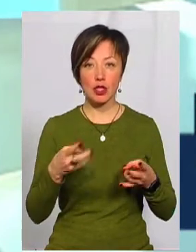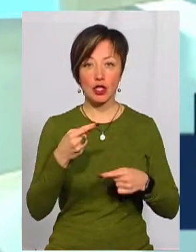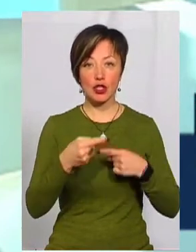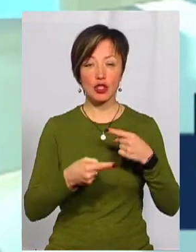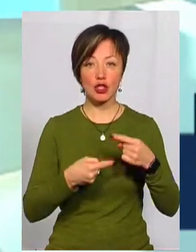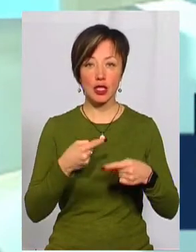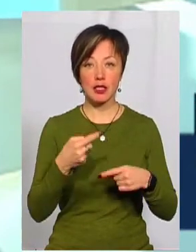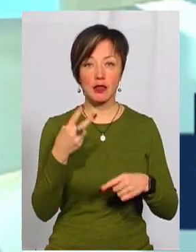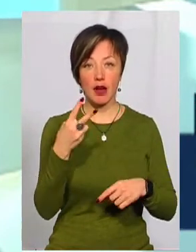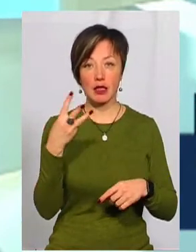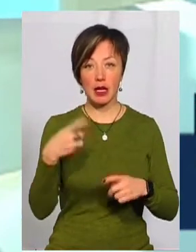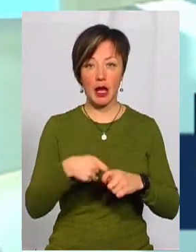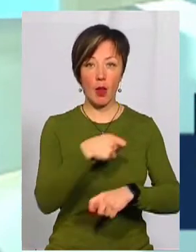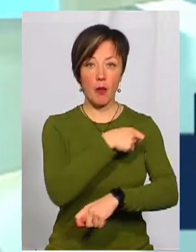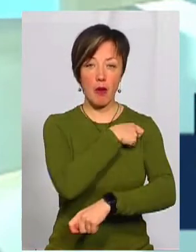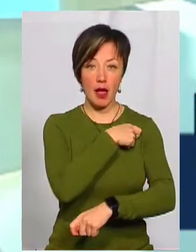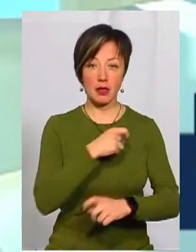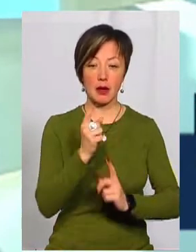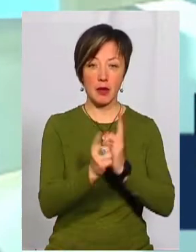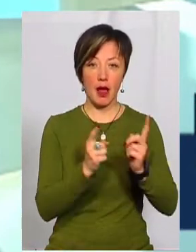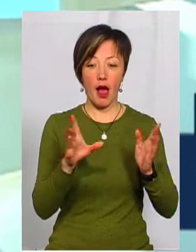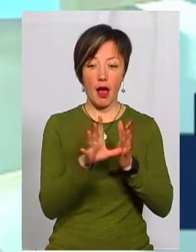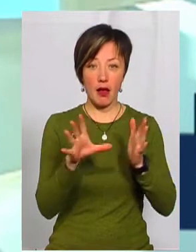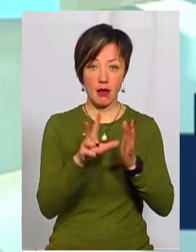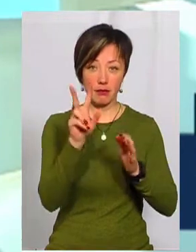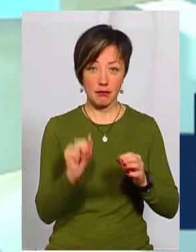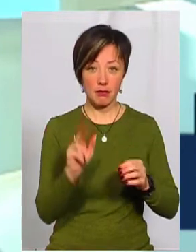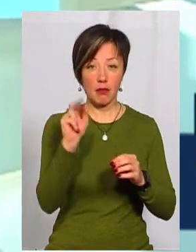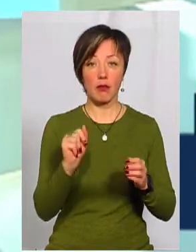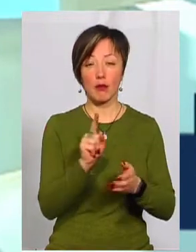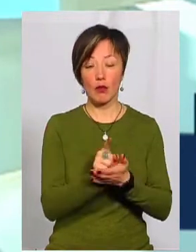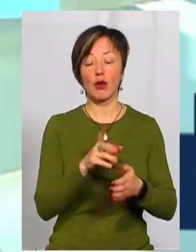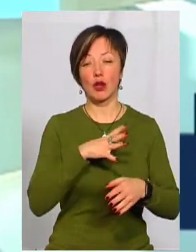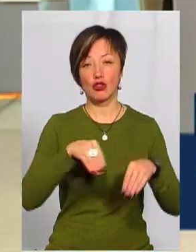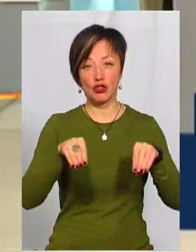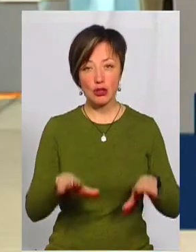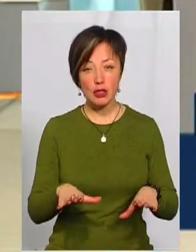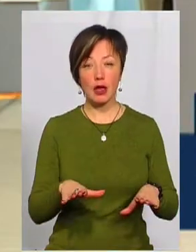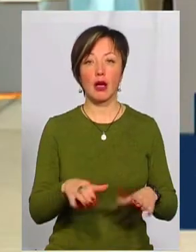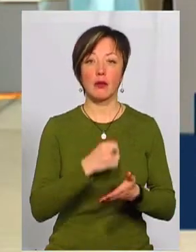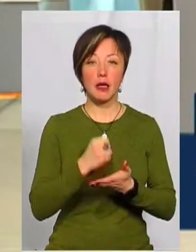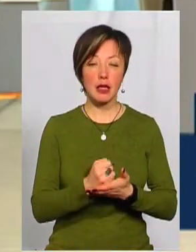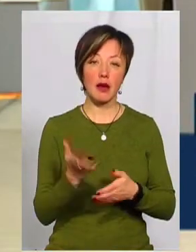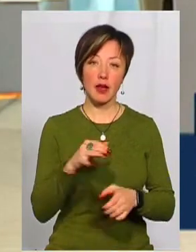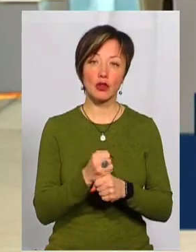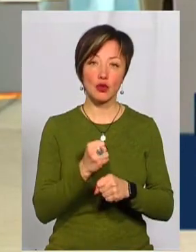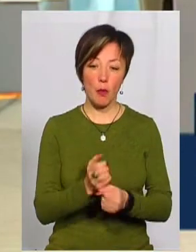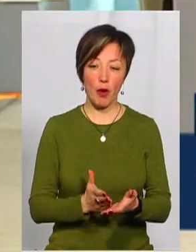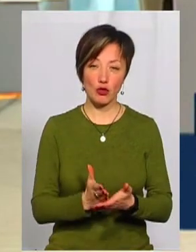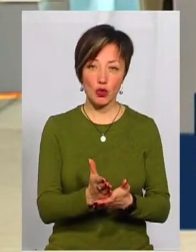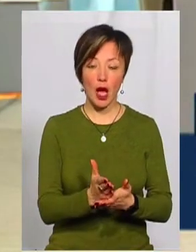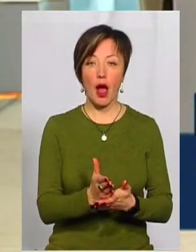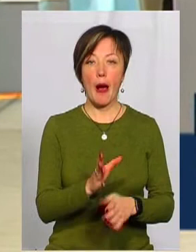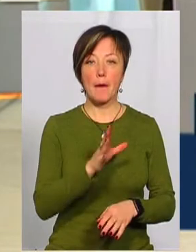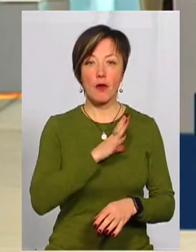через якихось там 2-3 кілометри переставляти струмоприймачі, було прийнято рішення, що давайте ми зробимо ось такий маршрут.